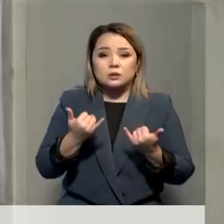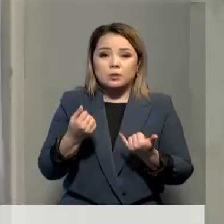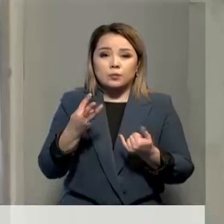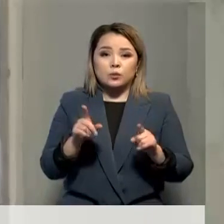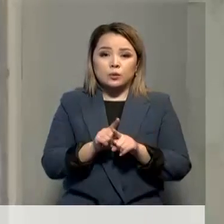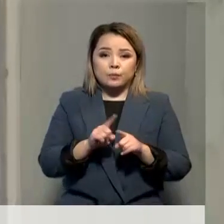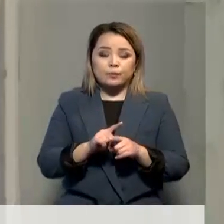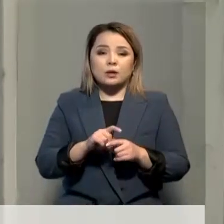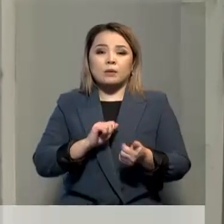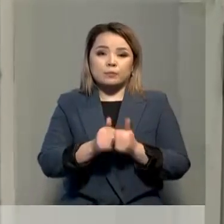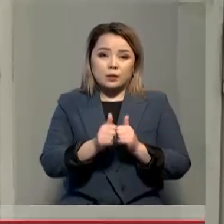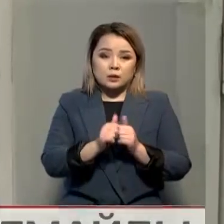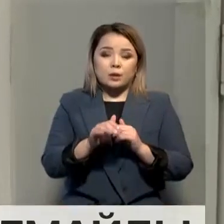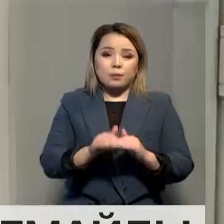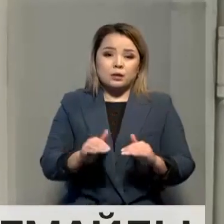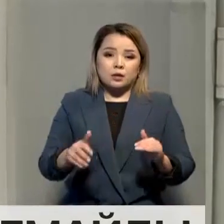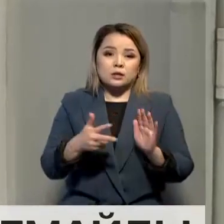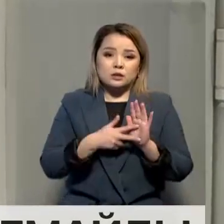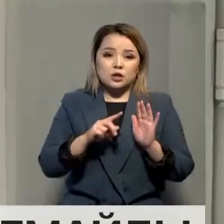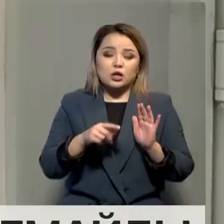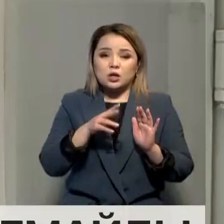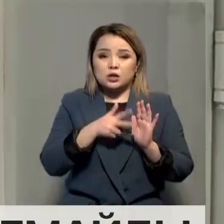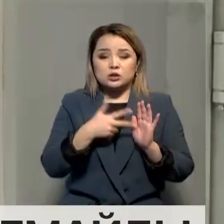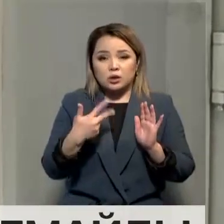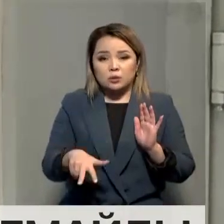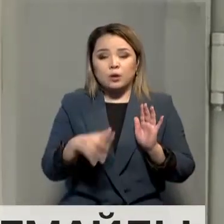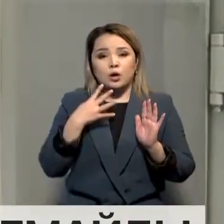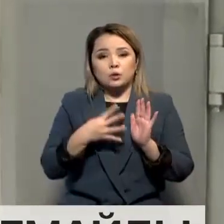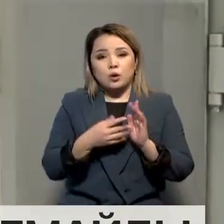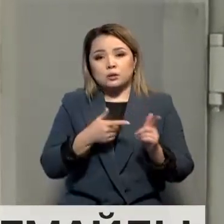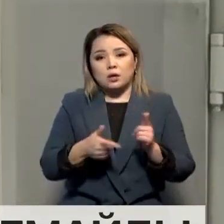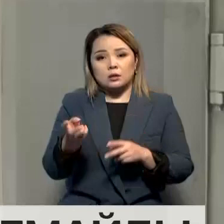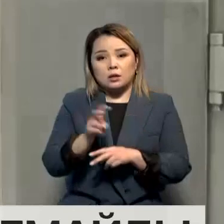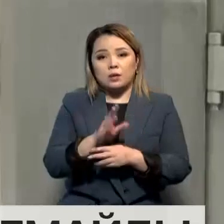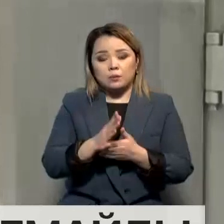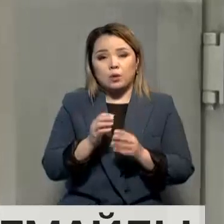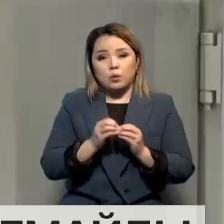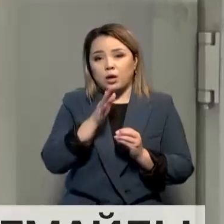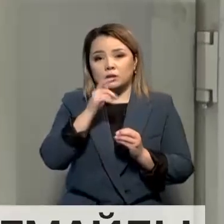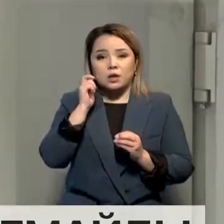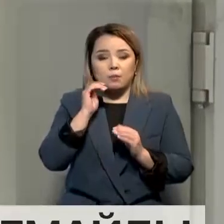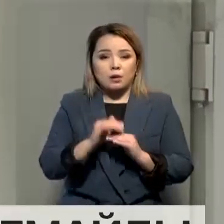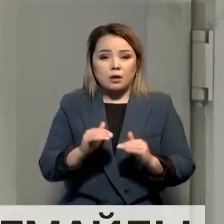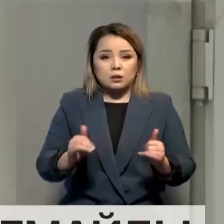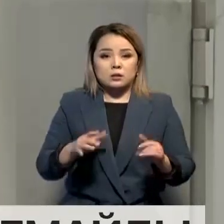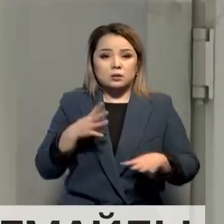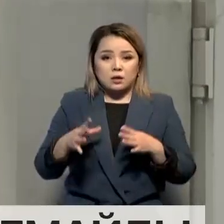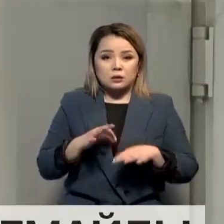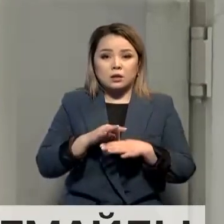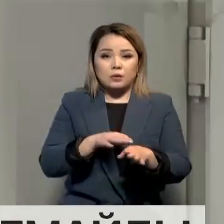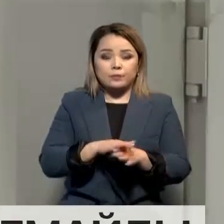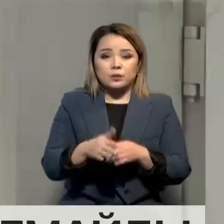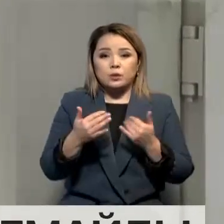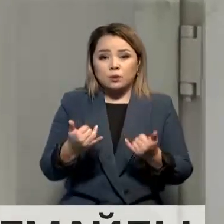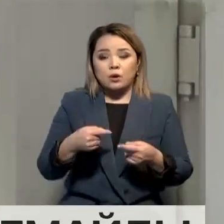бірінші сменаның балалары сағат 8:30-9:00 келеді дайындыққа. 10 жастағы балалар. Сондықтан дайындалу үшін оларға біз